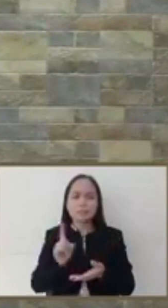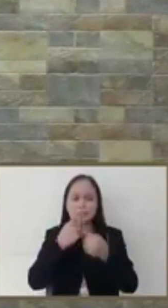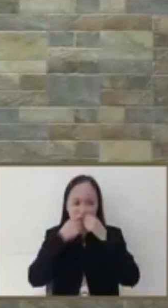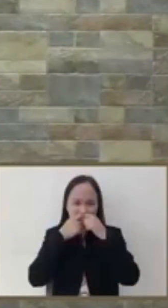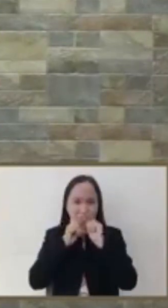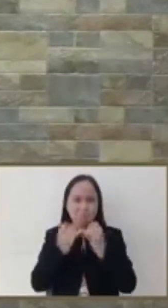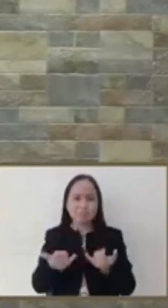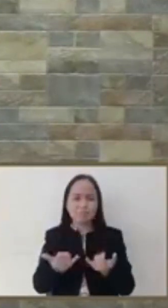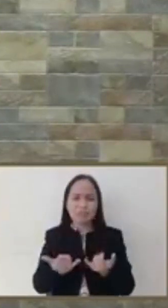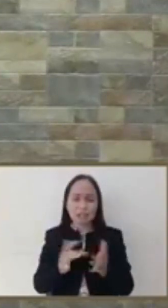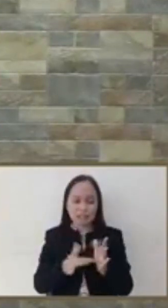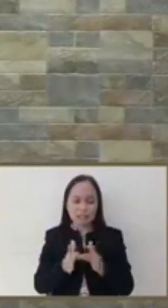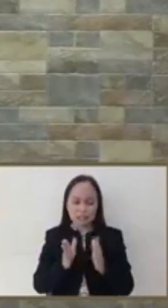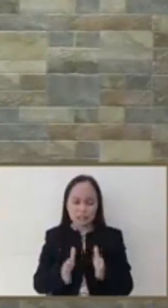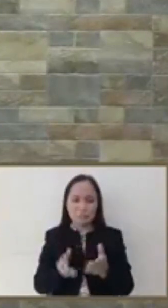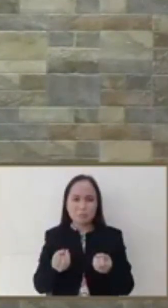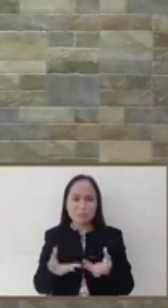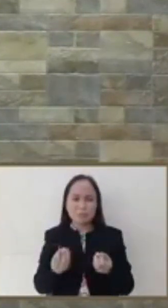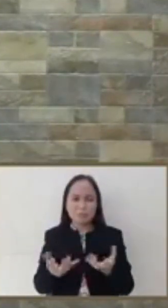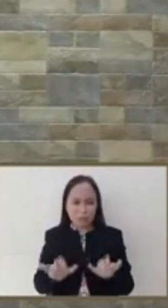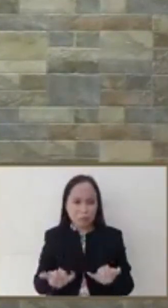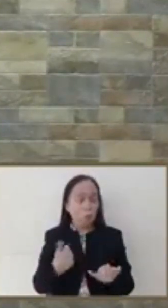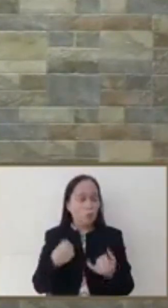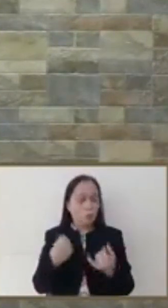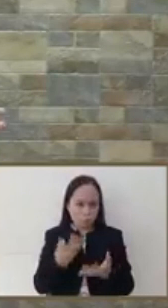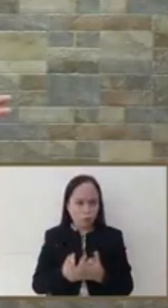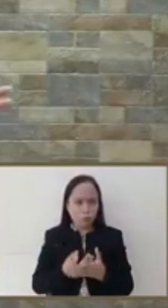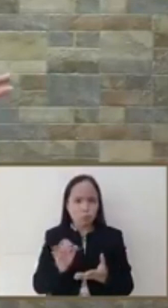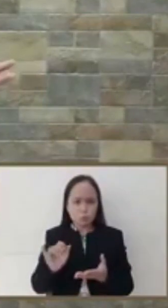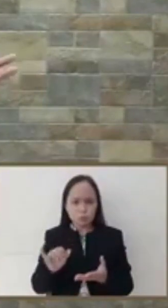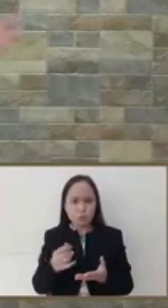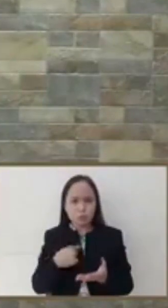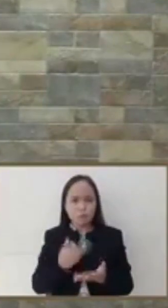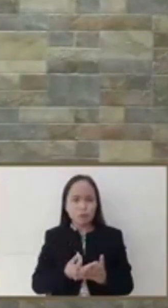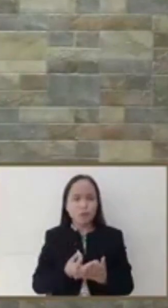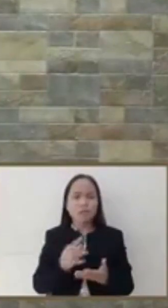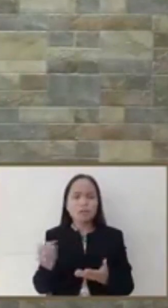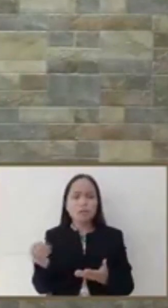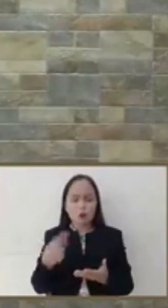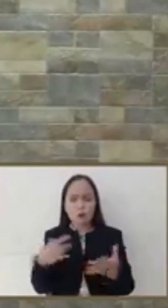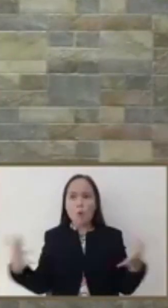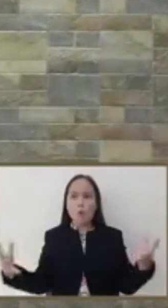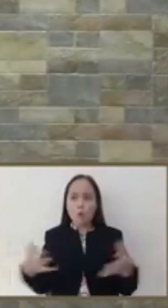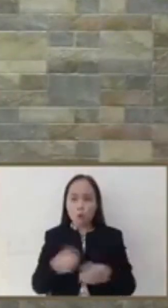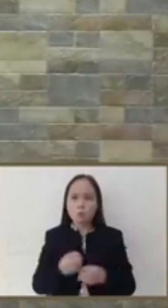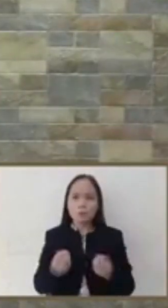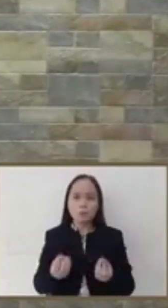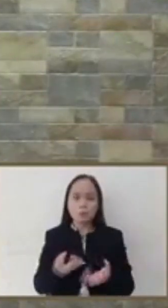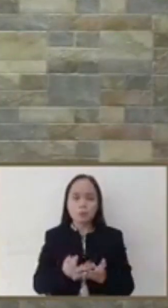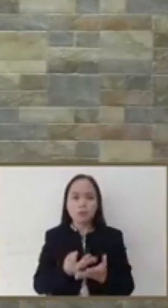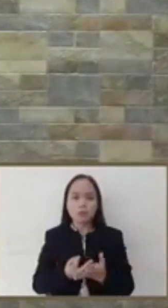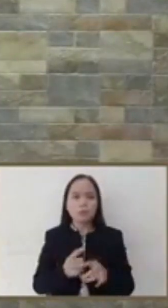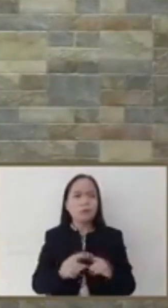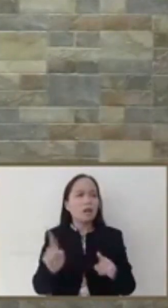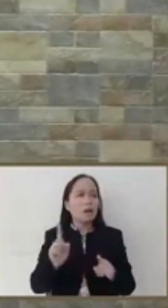ngayon mga Kristiyano, mga kapatid, na may mga pera. Pero at marami rin mga tao na nag-acquire sila ng malaking pera, pero nagkakagulo